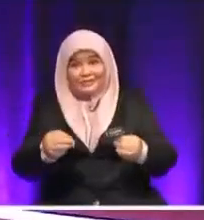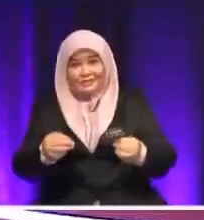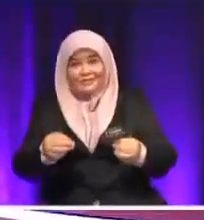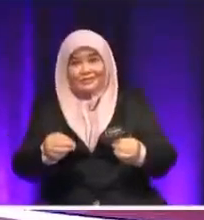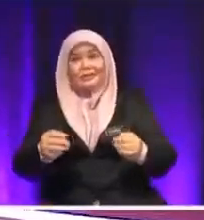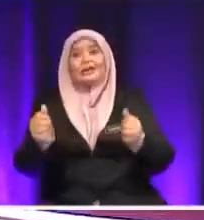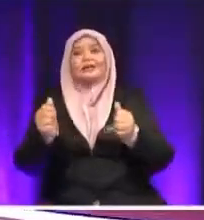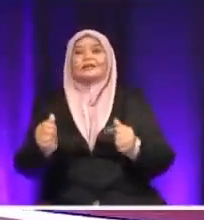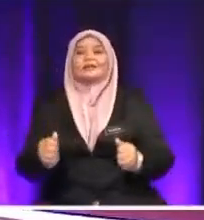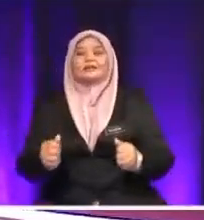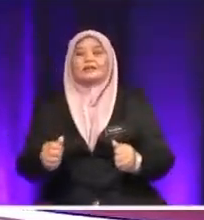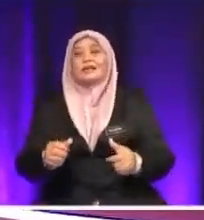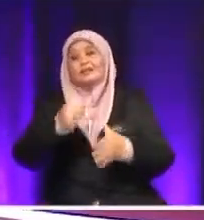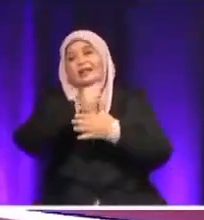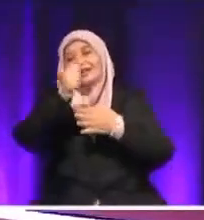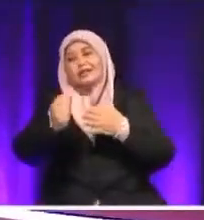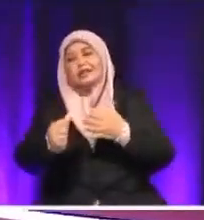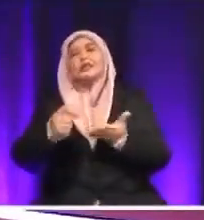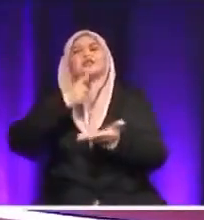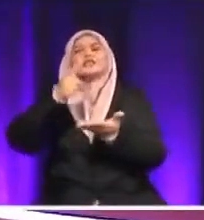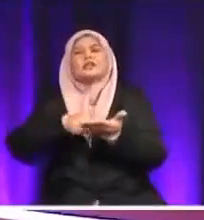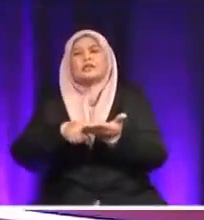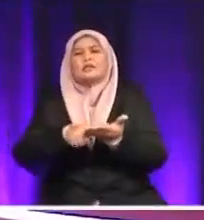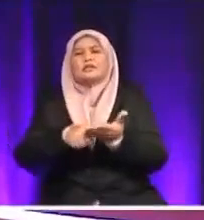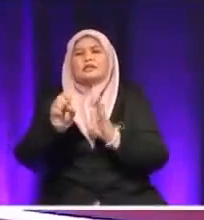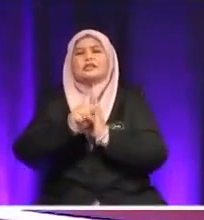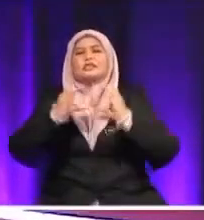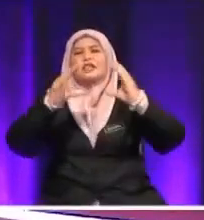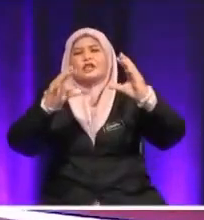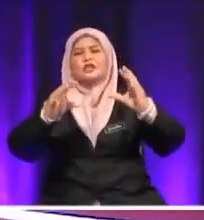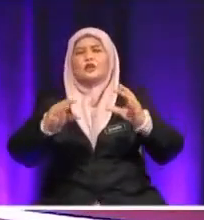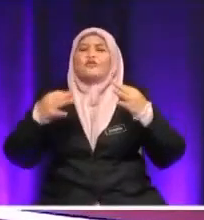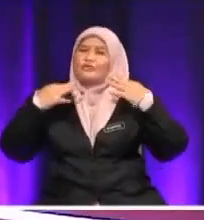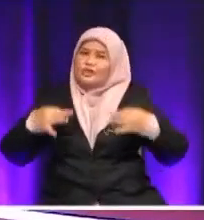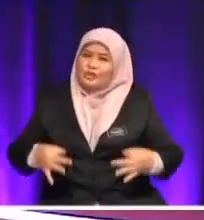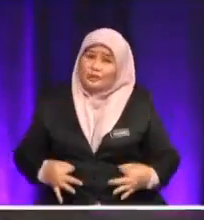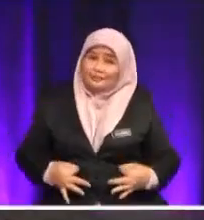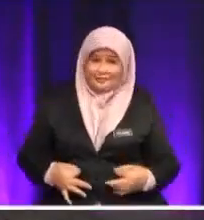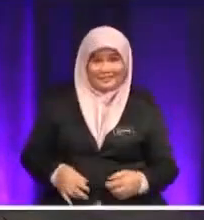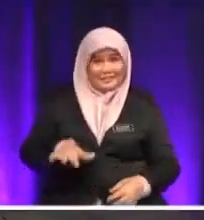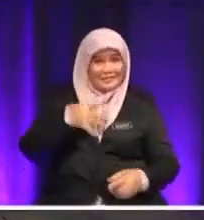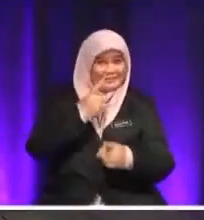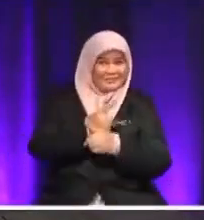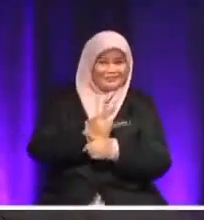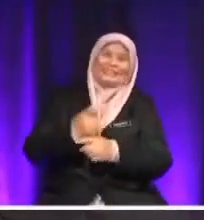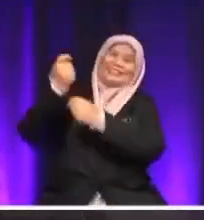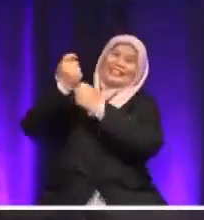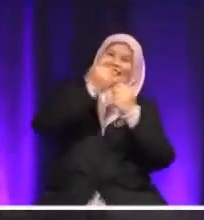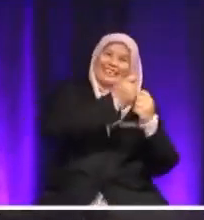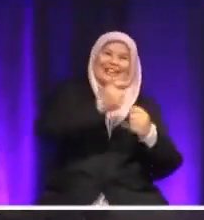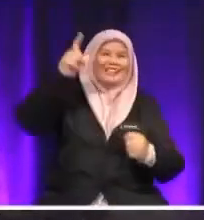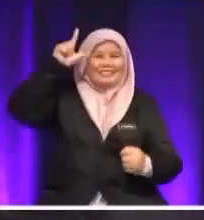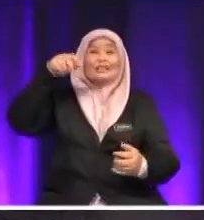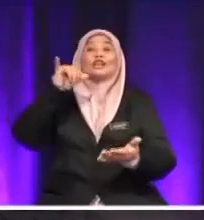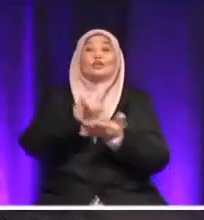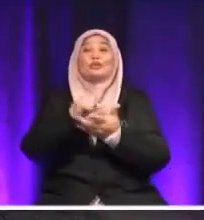Okay, dan bagus. Yang terakhir, dizalimi secara fizikal. Betul ke Ustaz? Okay, rasanya macam betul. Tahniah Hakim. Alhamdulillah. Itulah